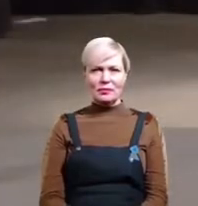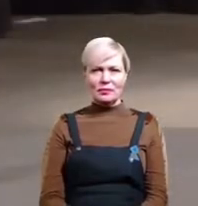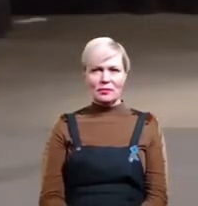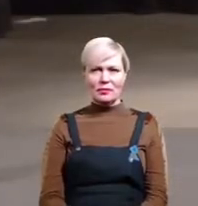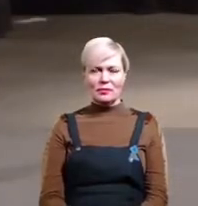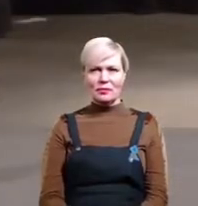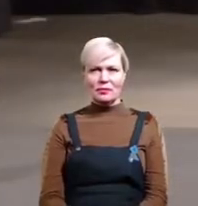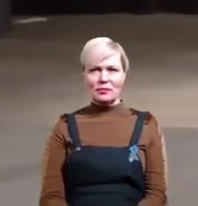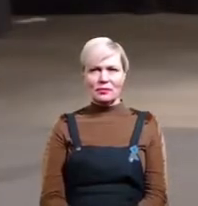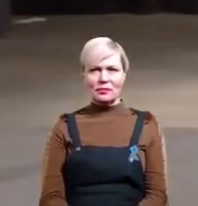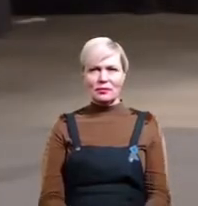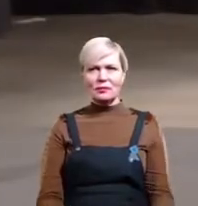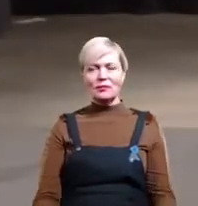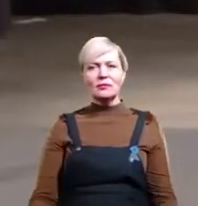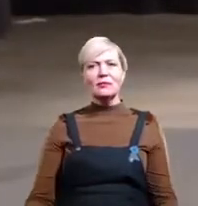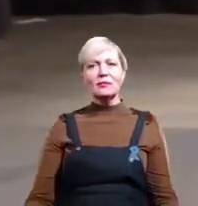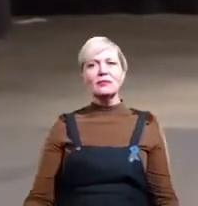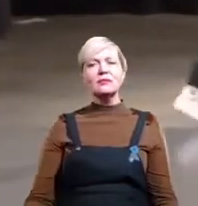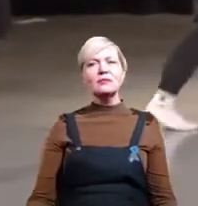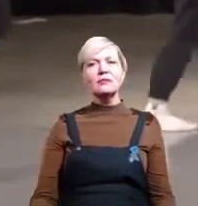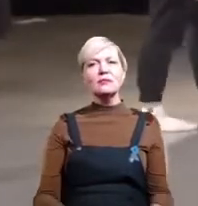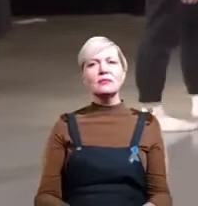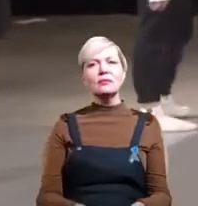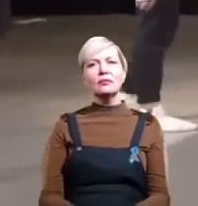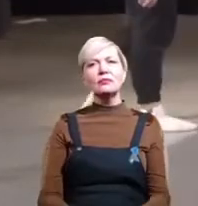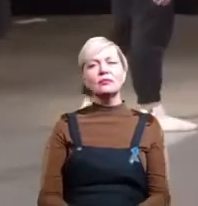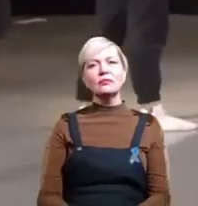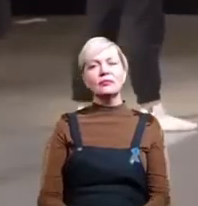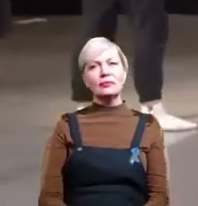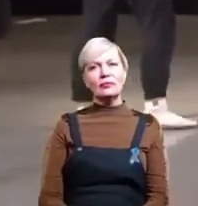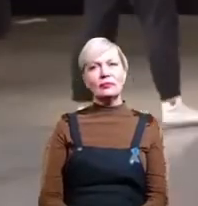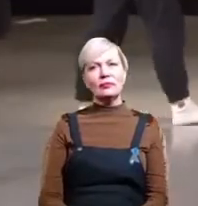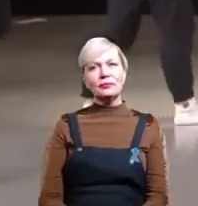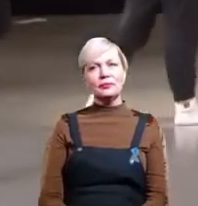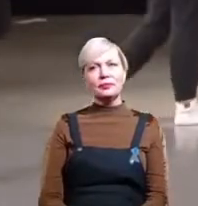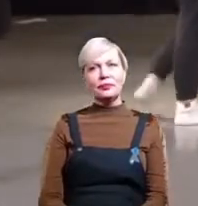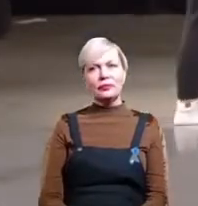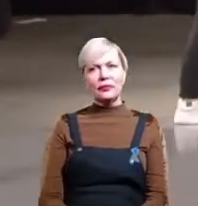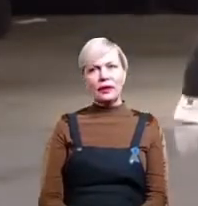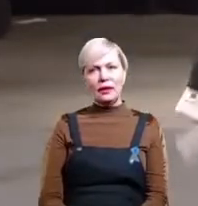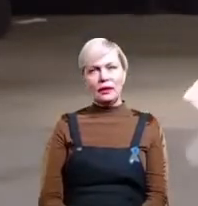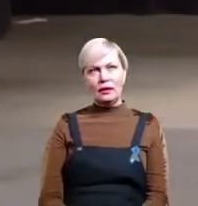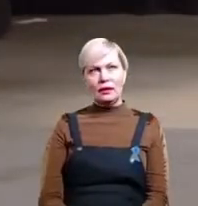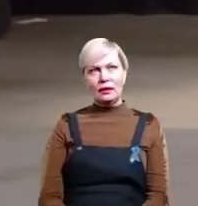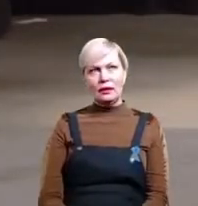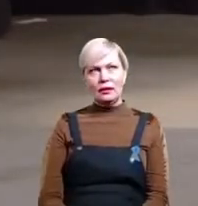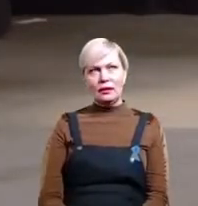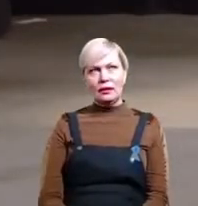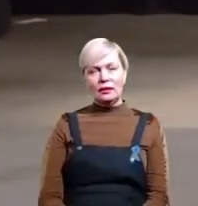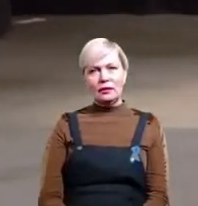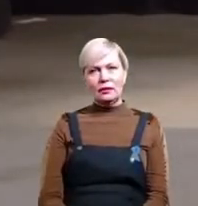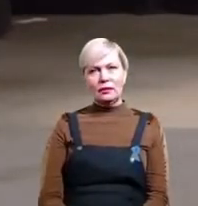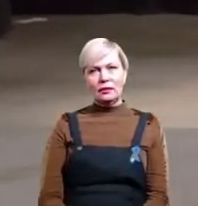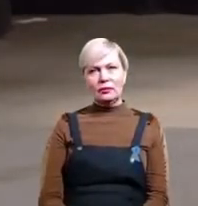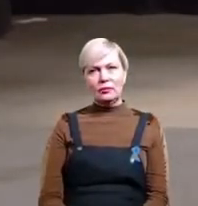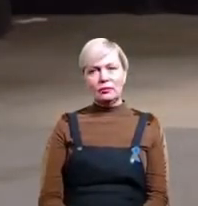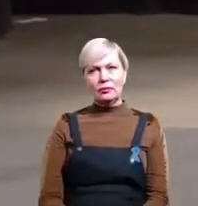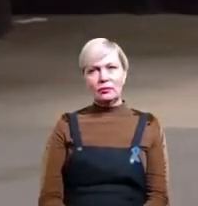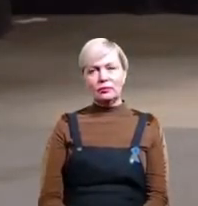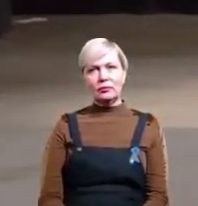А, блин, не слышно. Глупость хотел сказать. Они должны подняться на полупальцы.